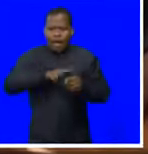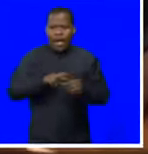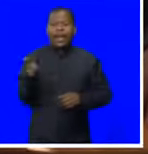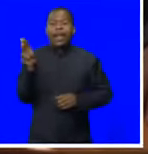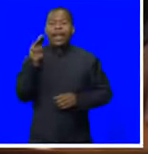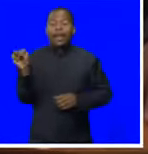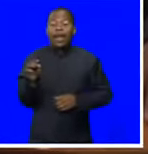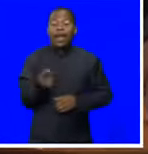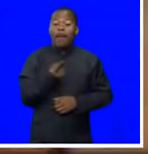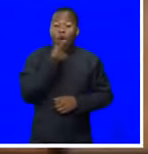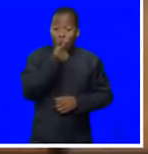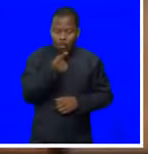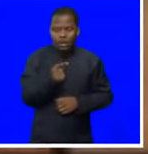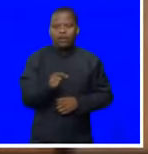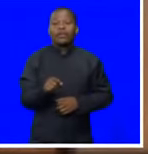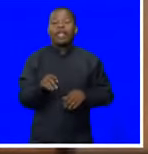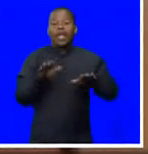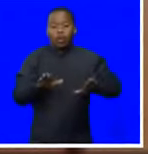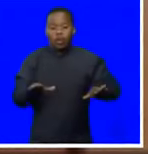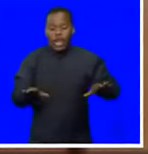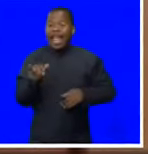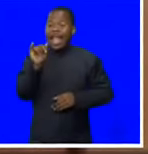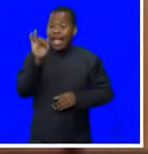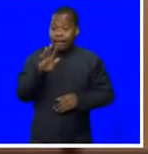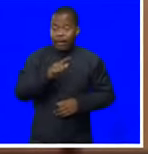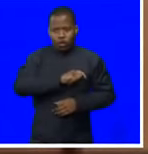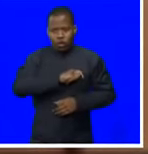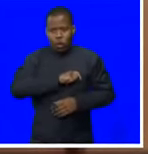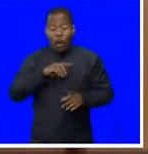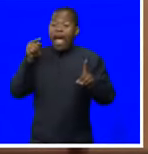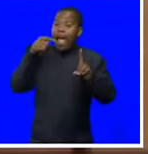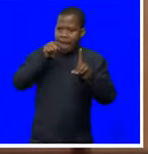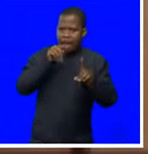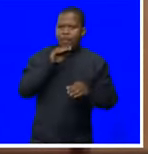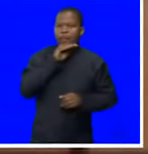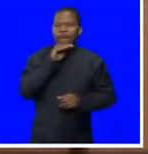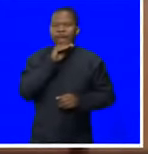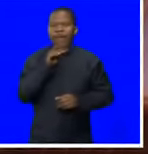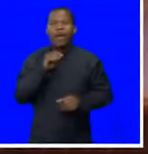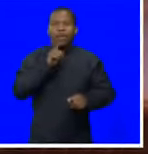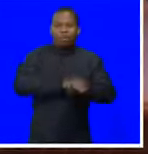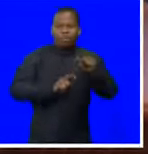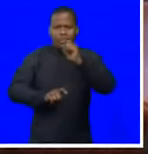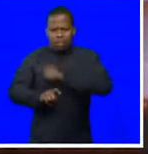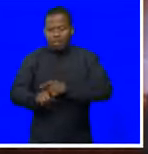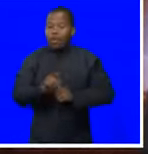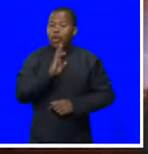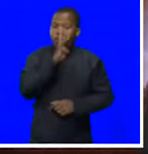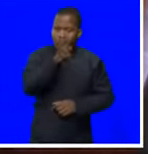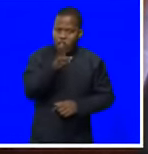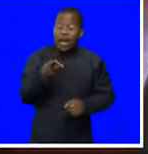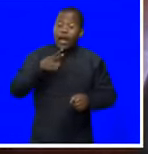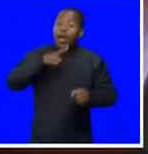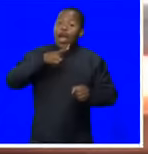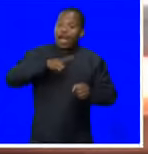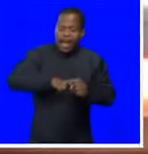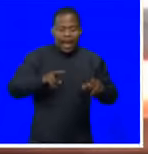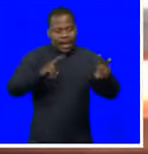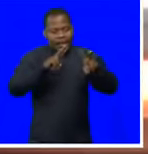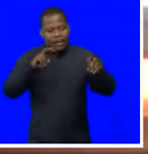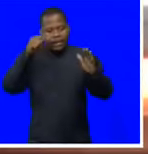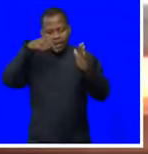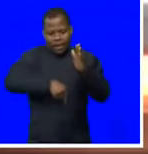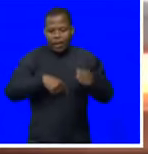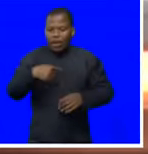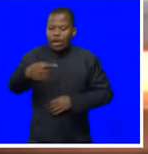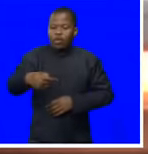uthi bafunzi nakusento semuntu lesi umsetho utawusasa indzawo yawo njengoba luphenyo lusachubeka.